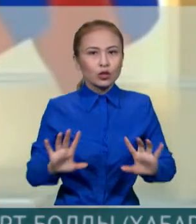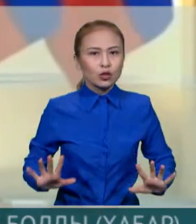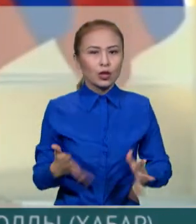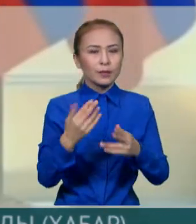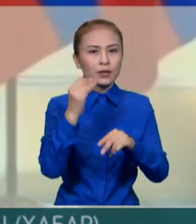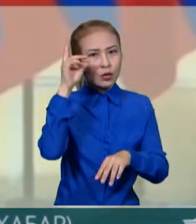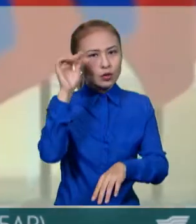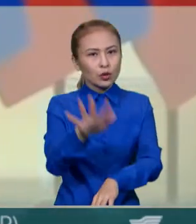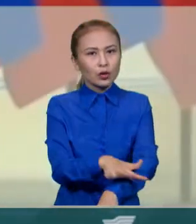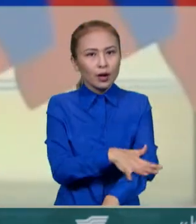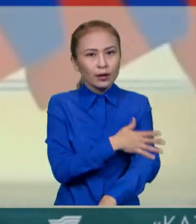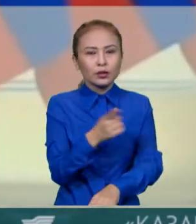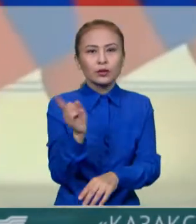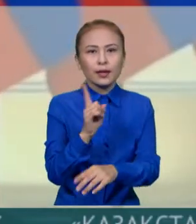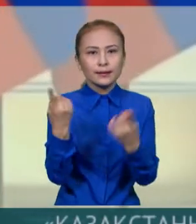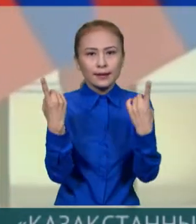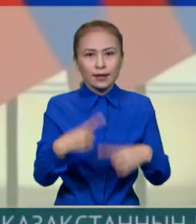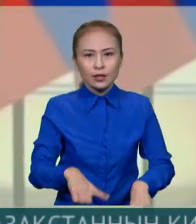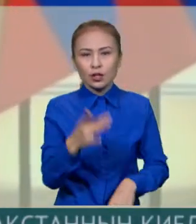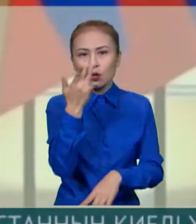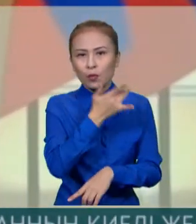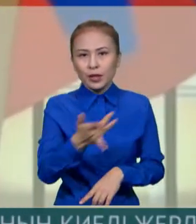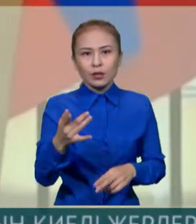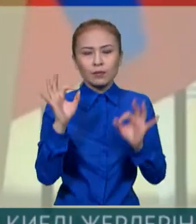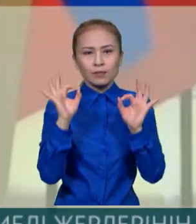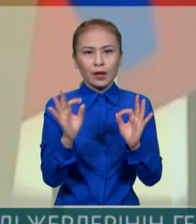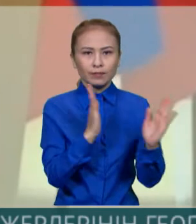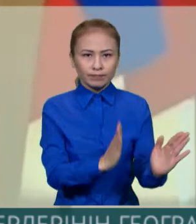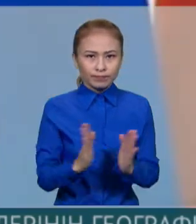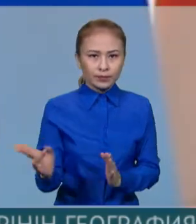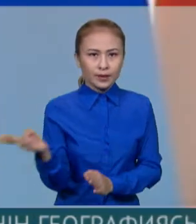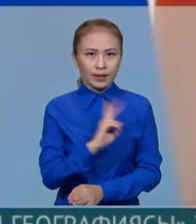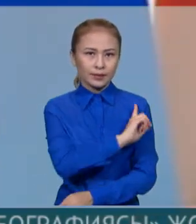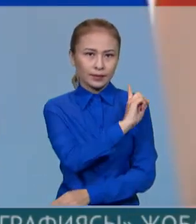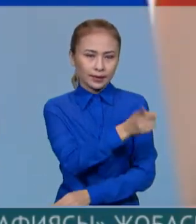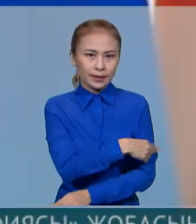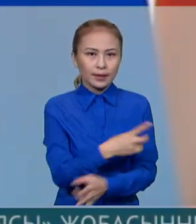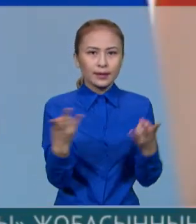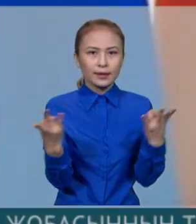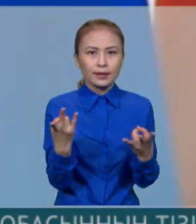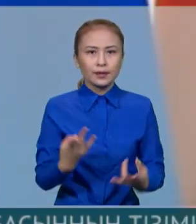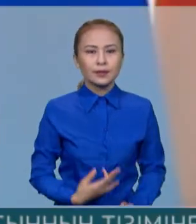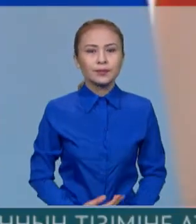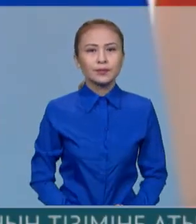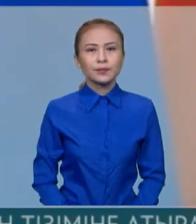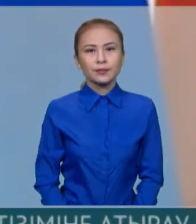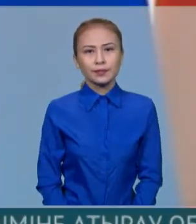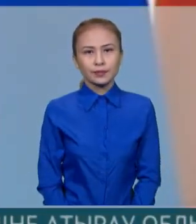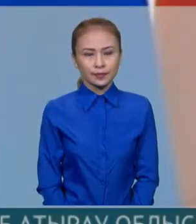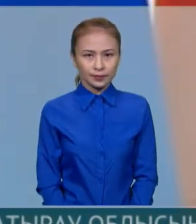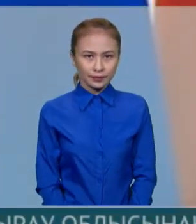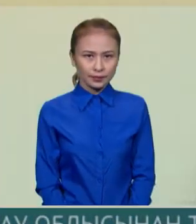жағдайды ұзақ мерзімді тұрақтандыру мен дағдарыстың саяси жолмен реттелу үшін күш-жігерді арттыру керек екеніне тоқталды.